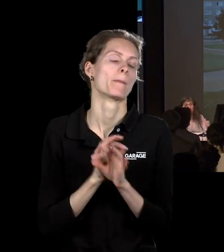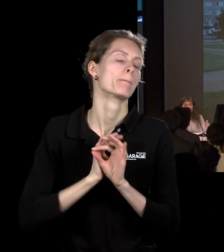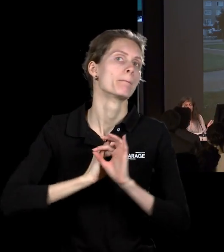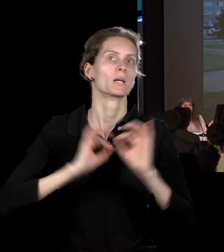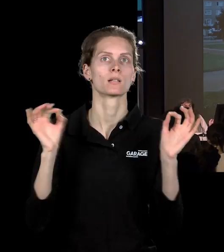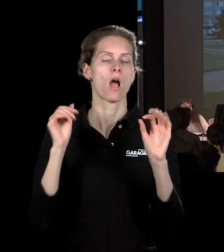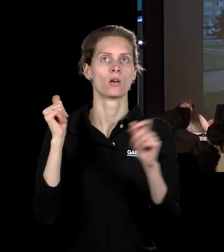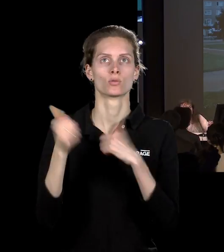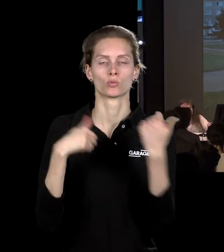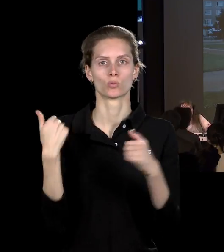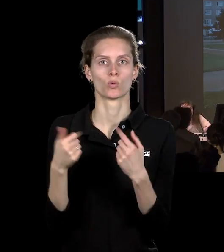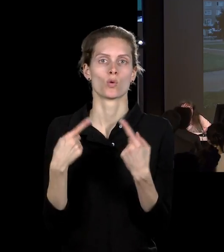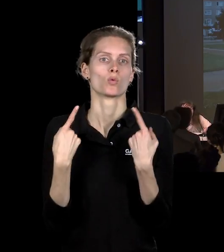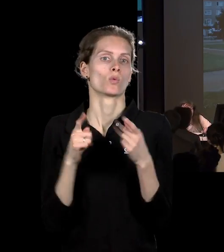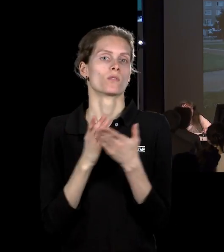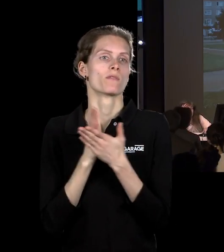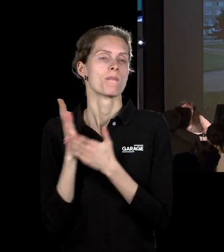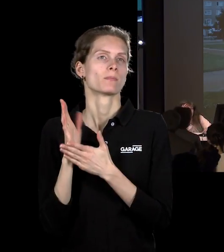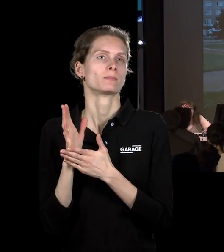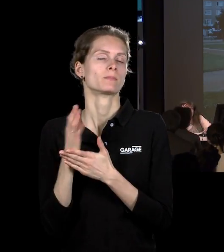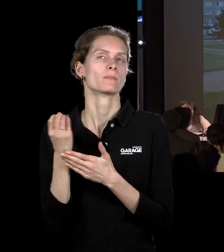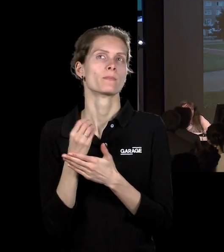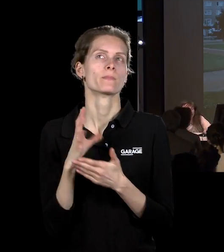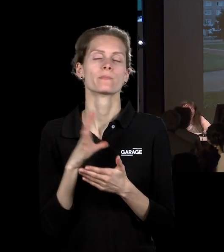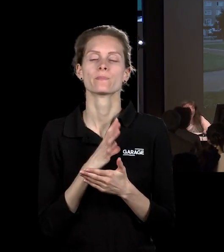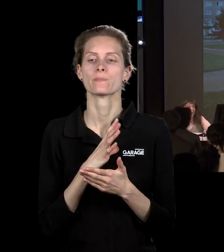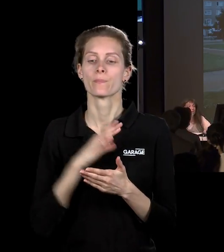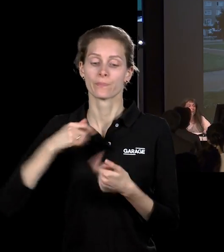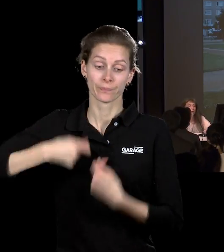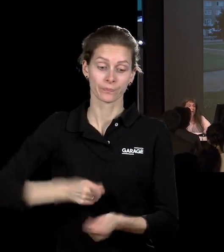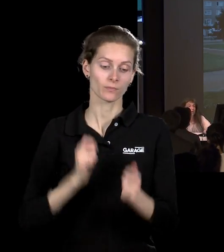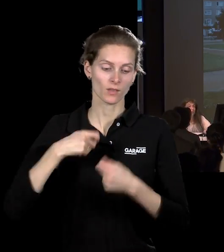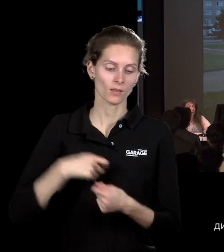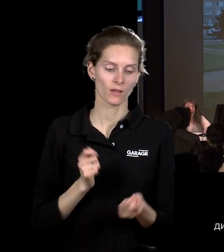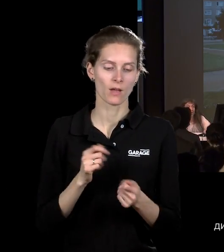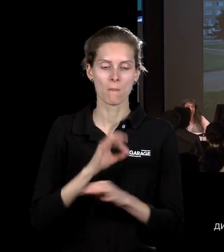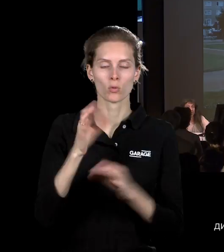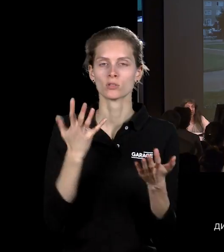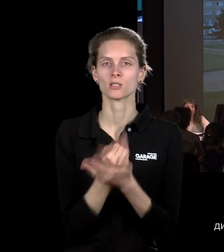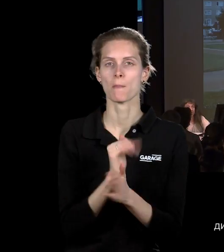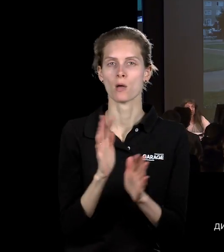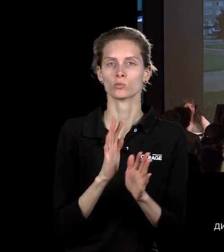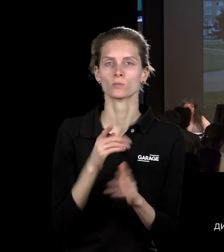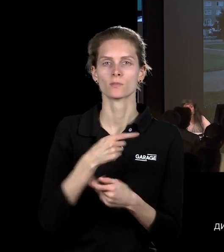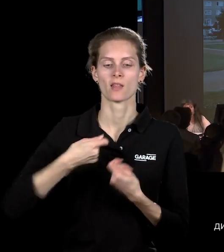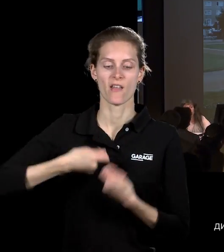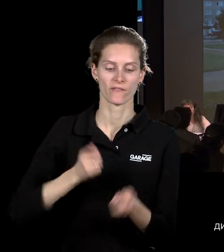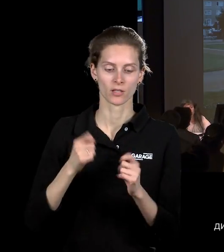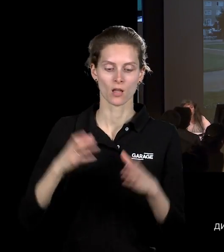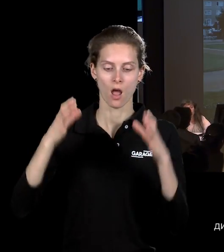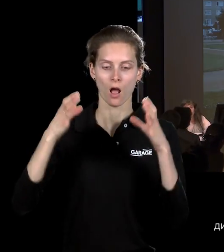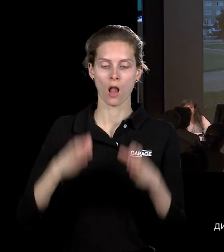вот другой вариант у него был вырыть нереализованный проект, вырыть